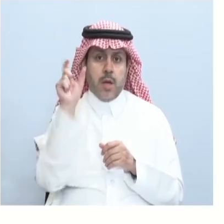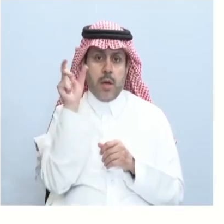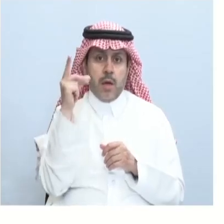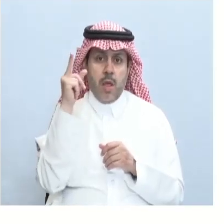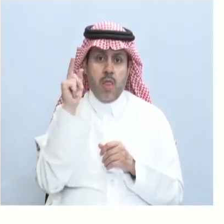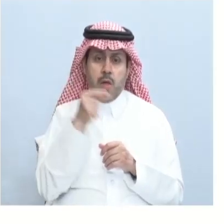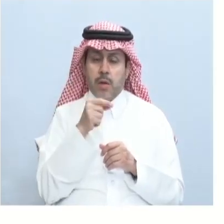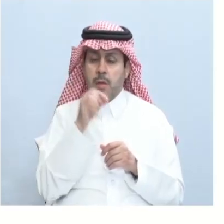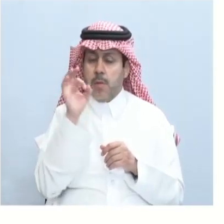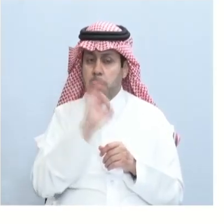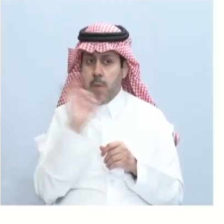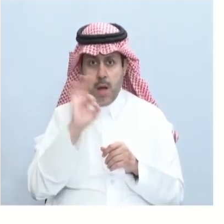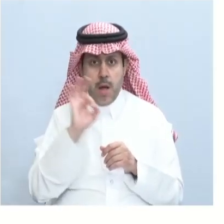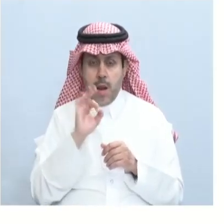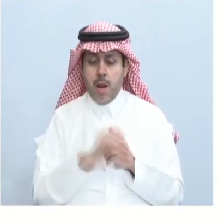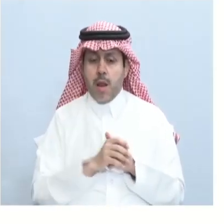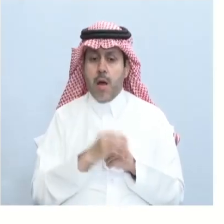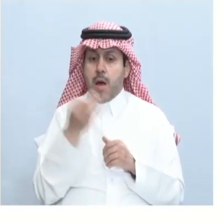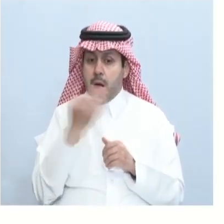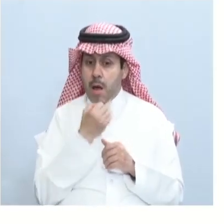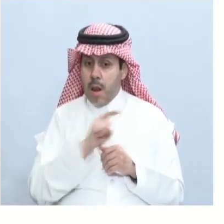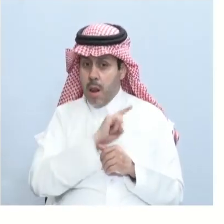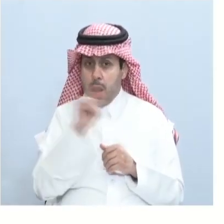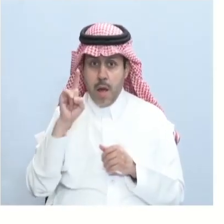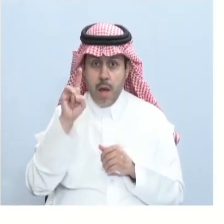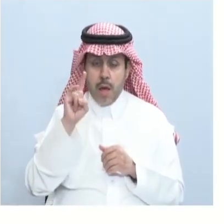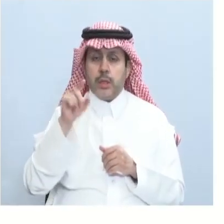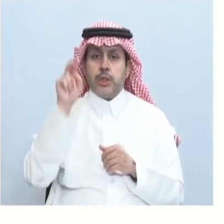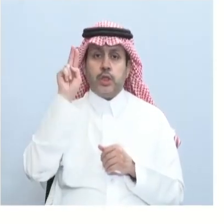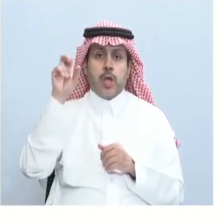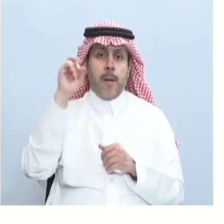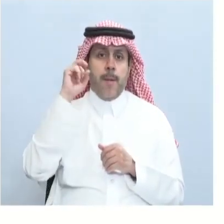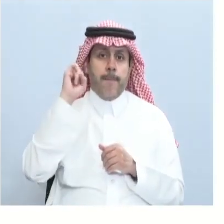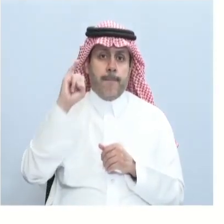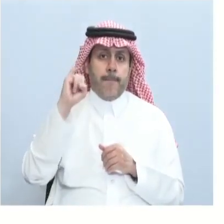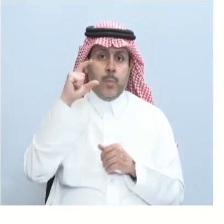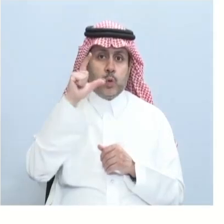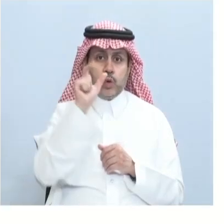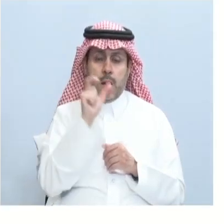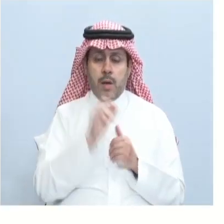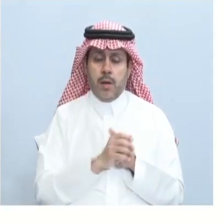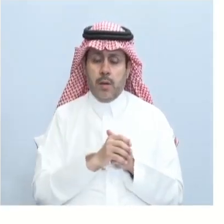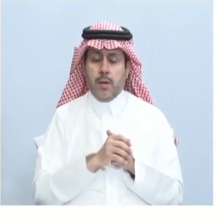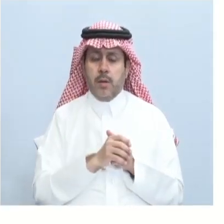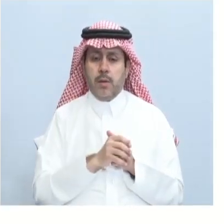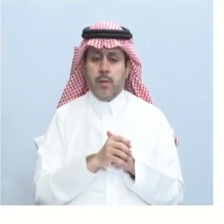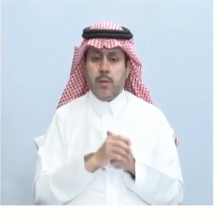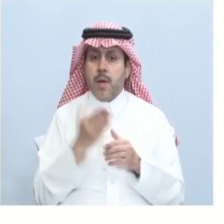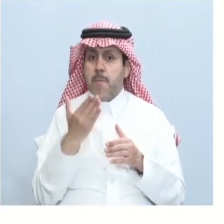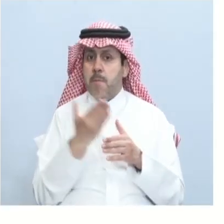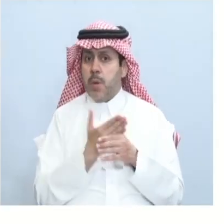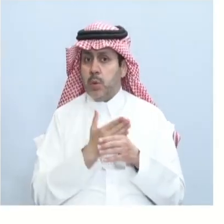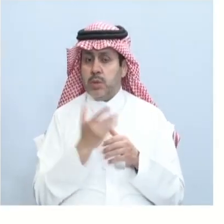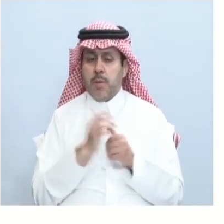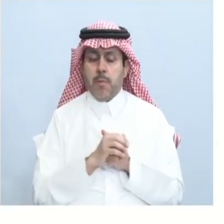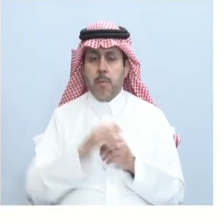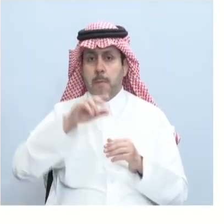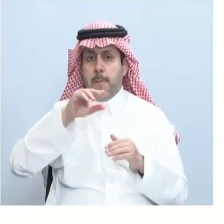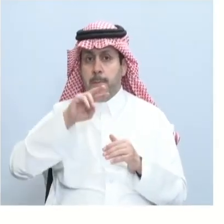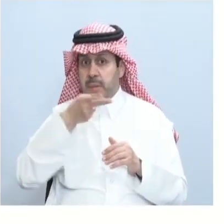لا تمدن ولم يقل لا تنظرن السبب في ذلك ما هو ما السبب في